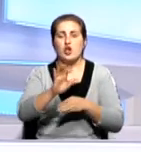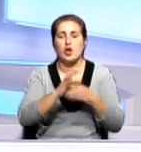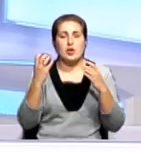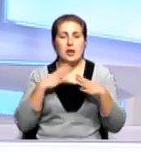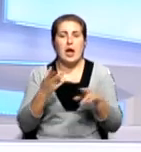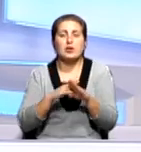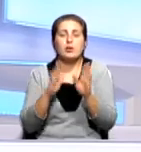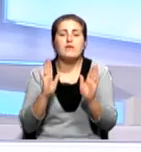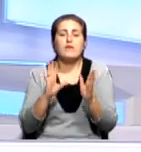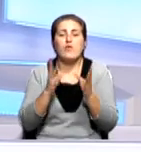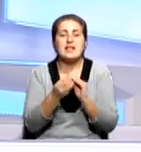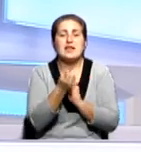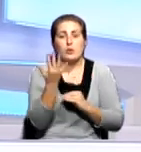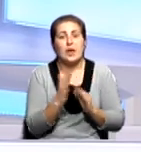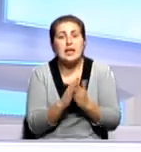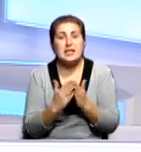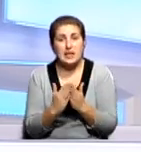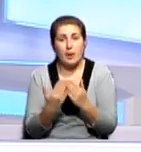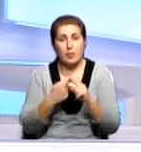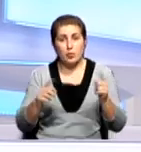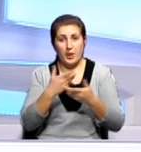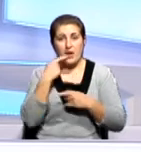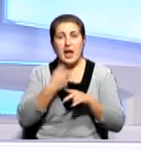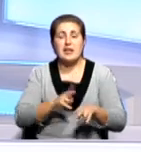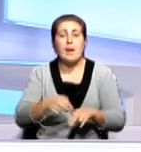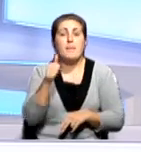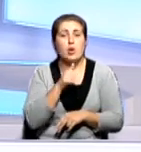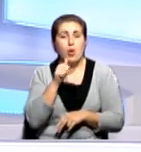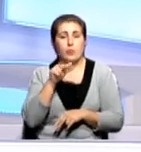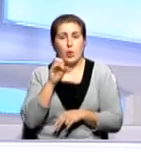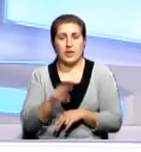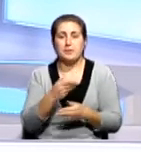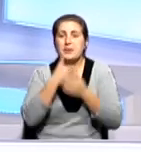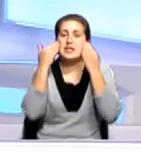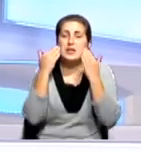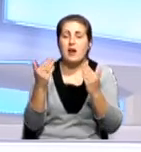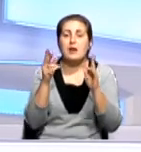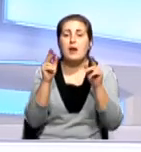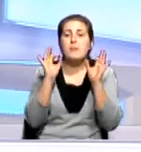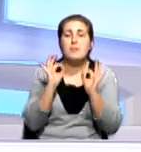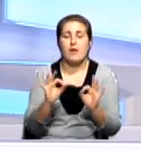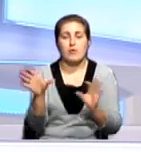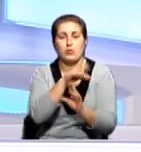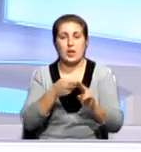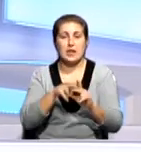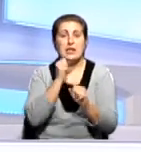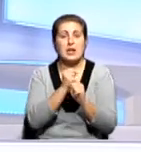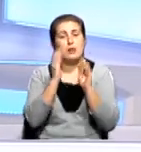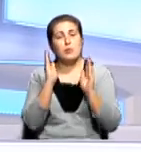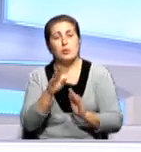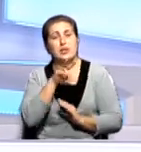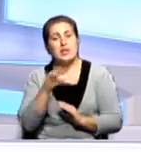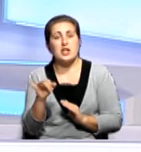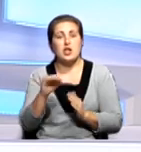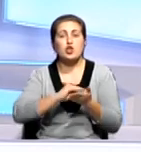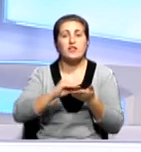все это всего несколько книг потому что как мы уже говорили это пилотный проект и мы не знали вообще как правильно все это сделать И будет ли